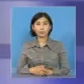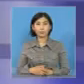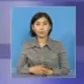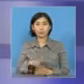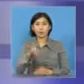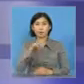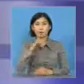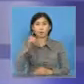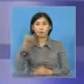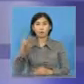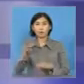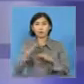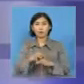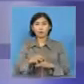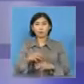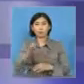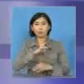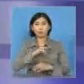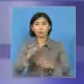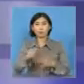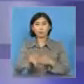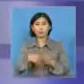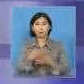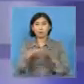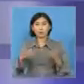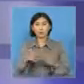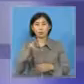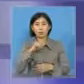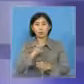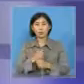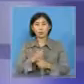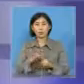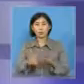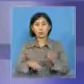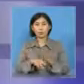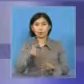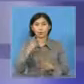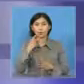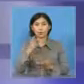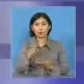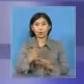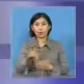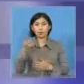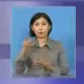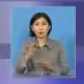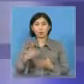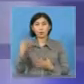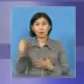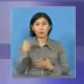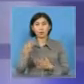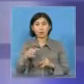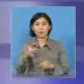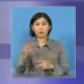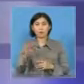Үнсіз әлем өкілдері өткізген шара. Олардың арасында әр салада еңбек етіп, абырой биігінен көрініп жүрген жандар бар. Ақтөбелік